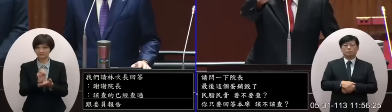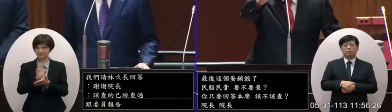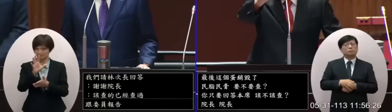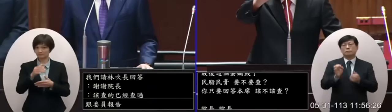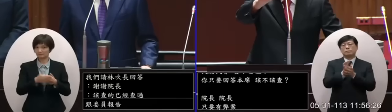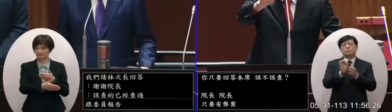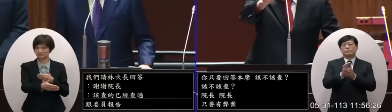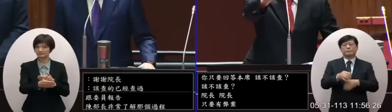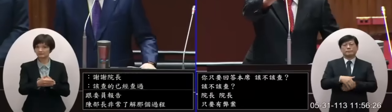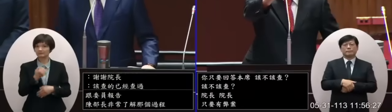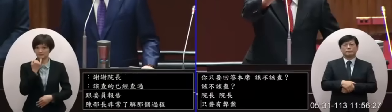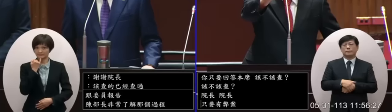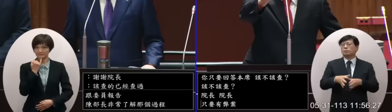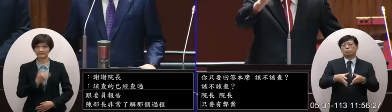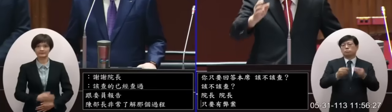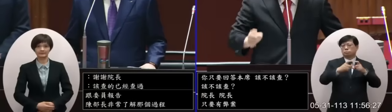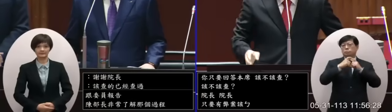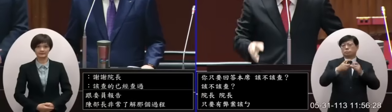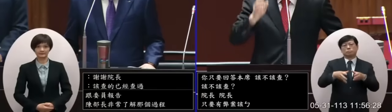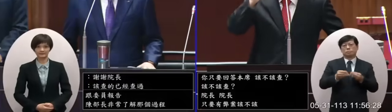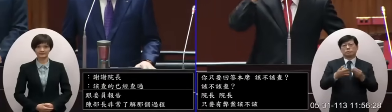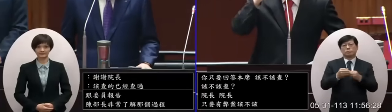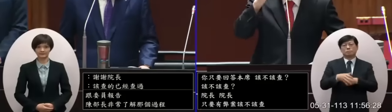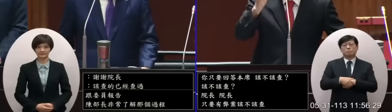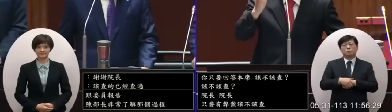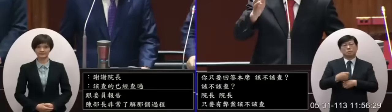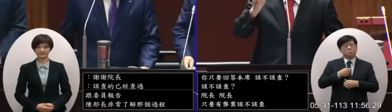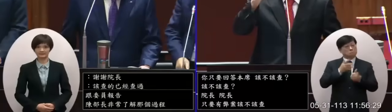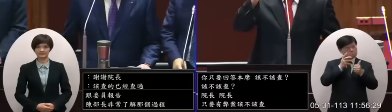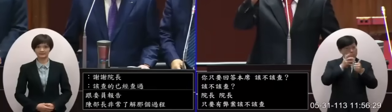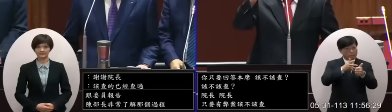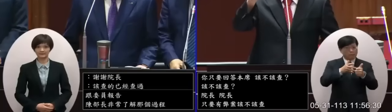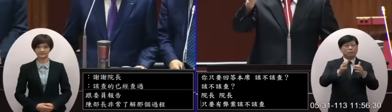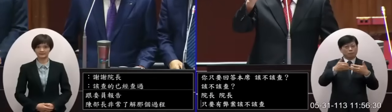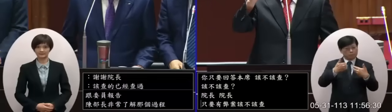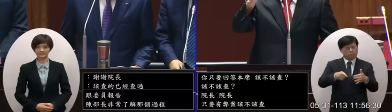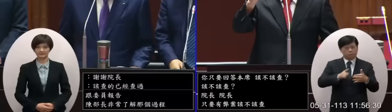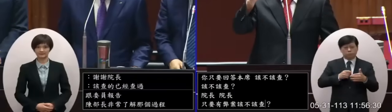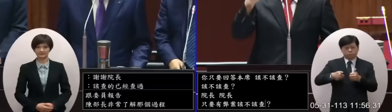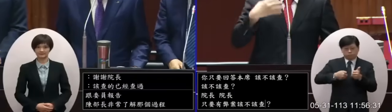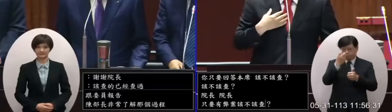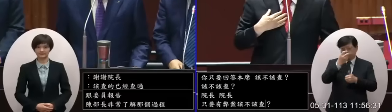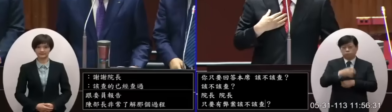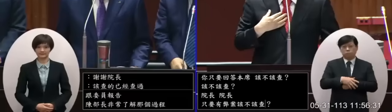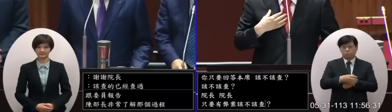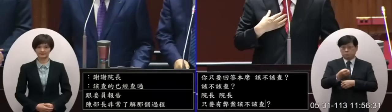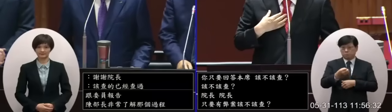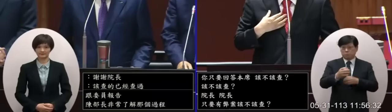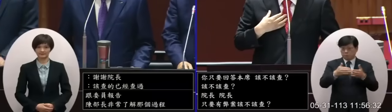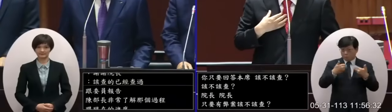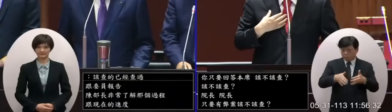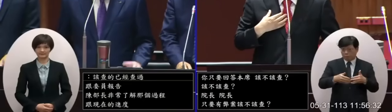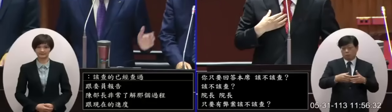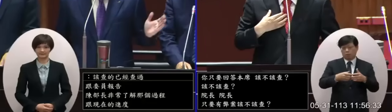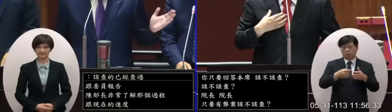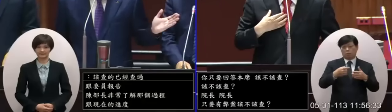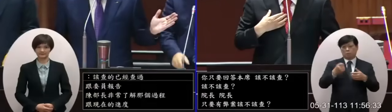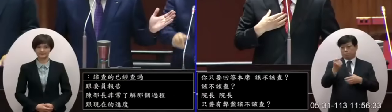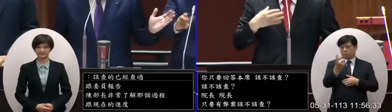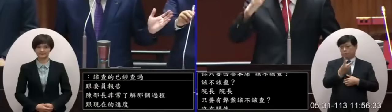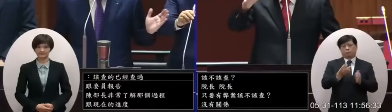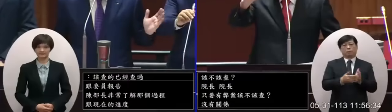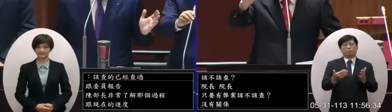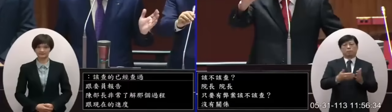度？ 没有关系，好，你不用回答，本席只是问你该不该查，你只要回答本席要不要查就好。